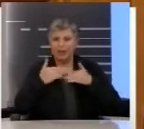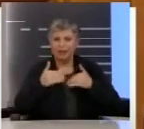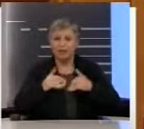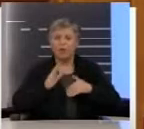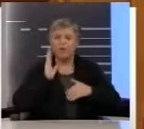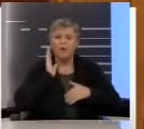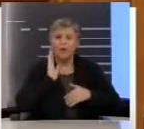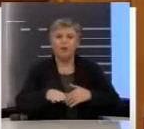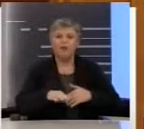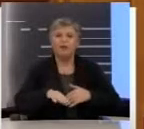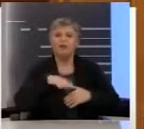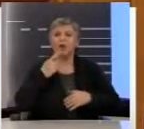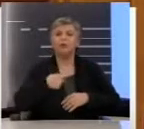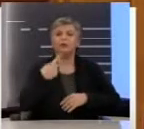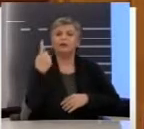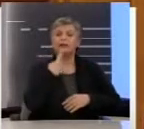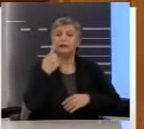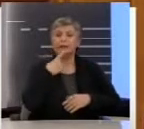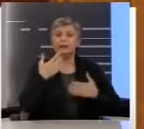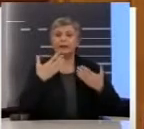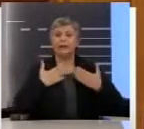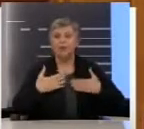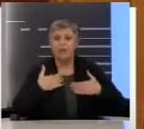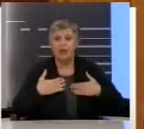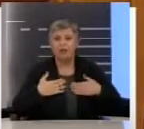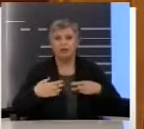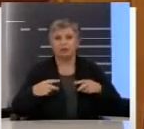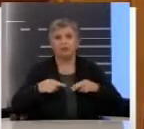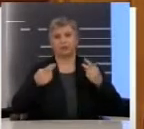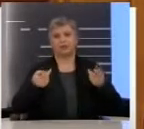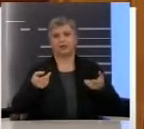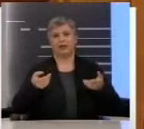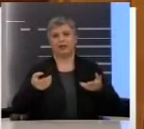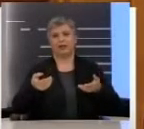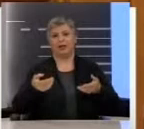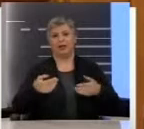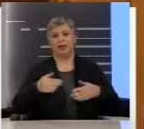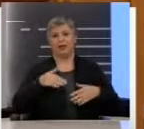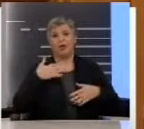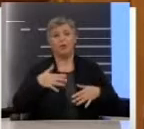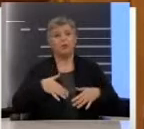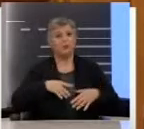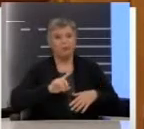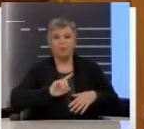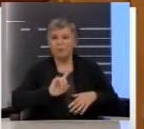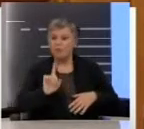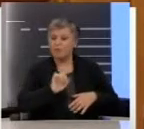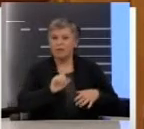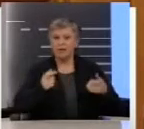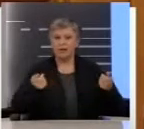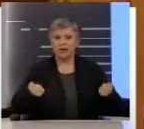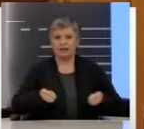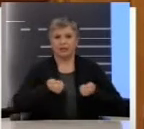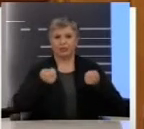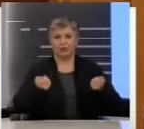όποια κριτική και πολεμική θέλετε. Μη χρησιμοποιείτε όμως, και νομίζω ότι αυτό είναι πολύ